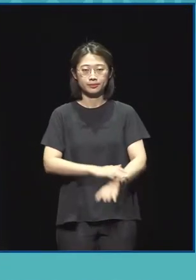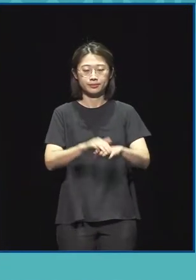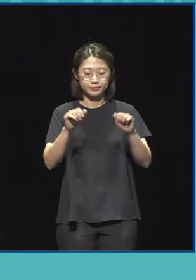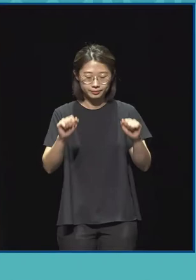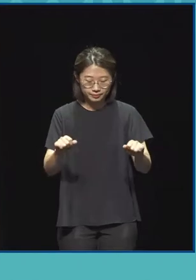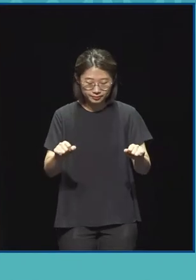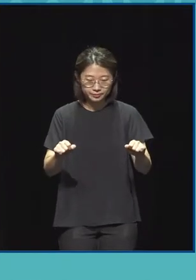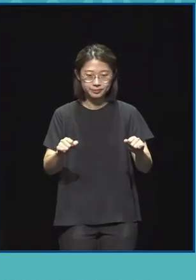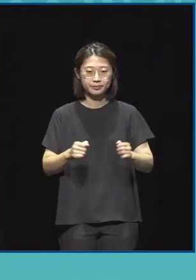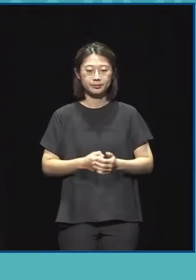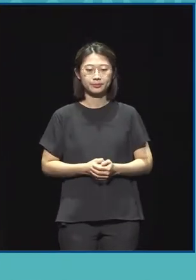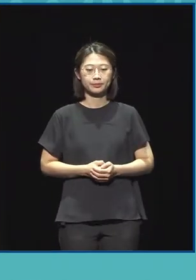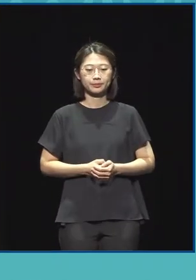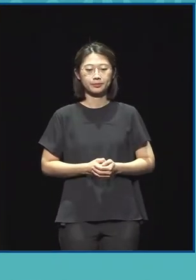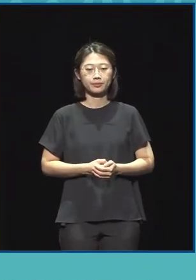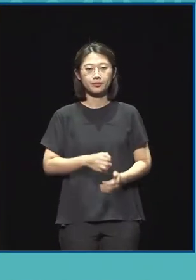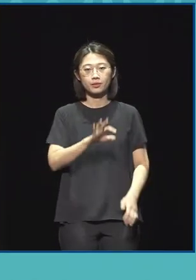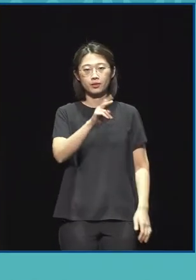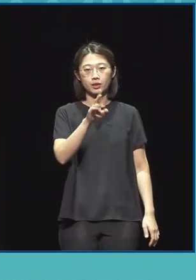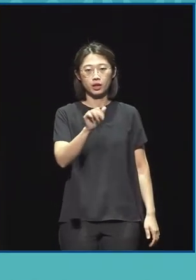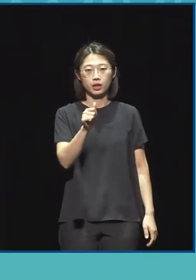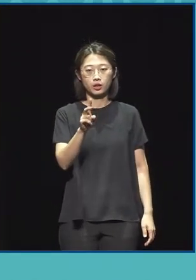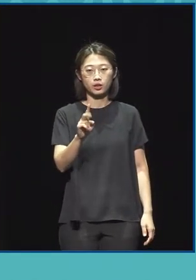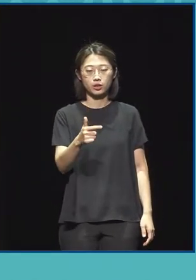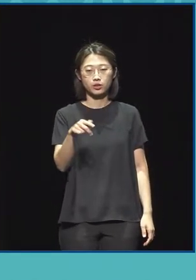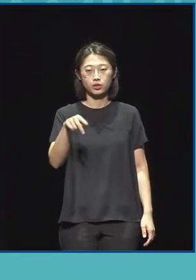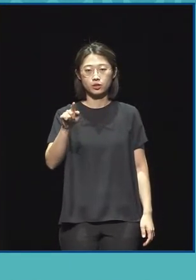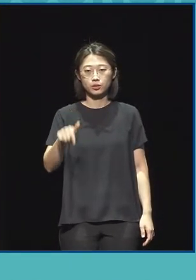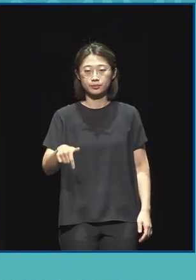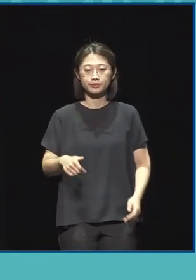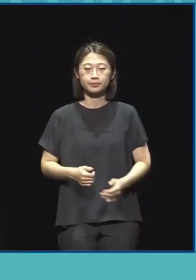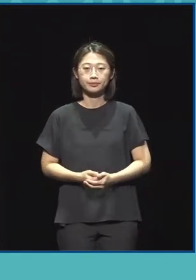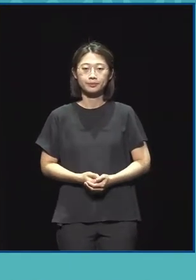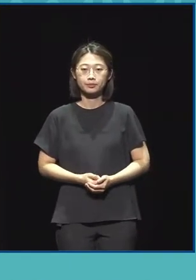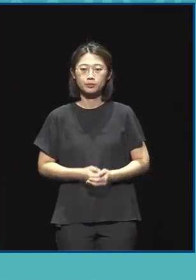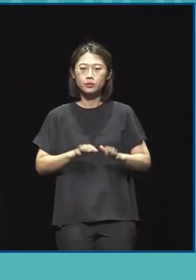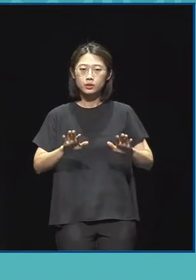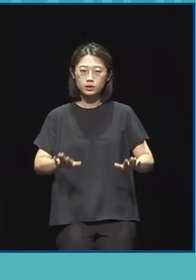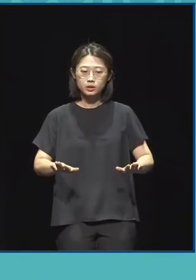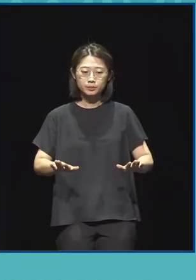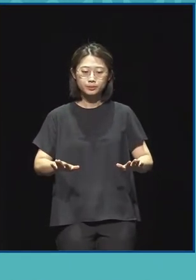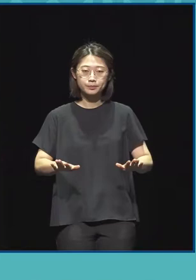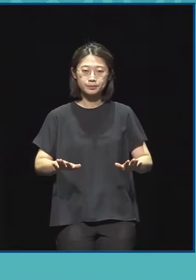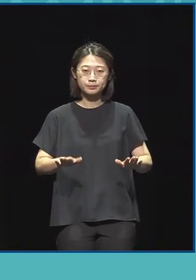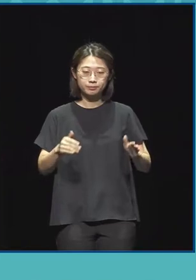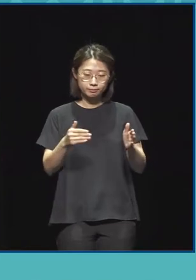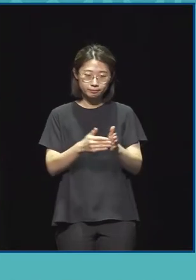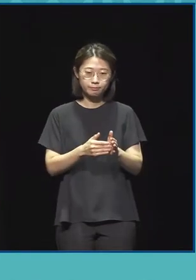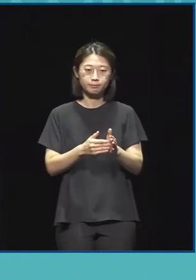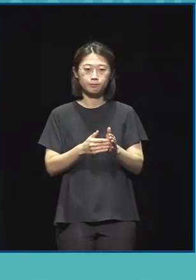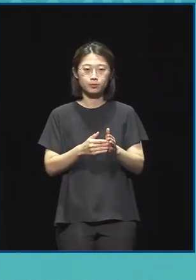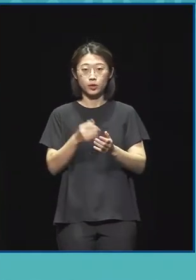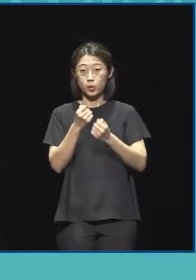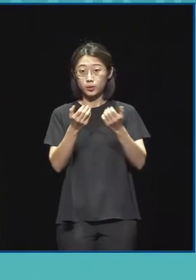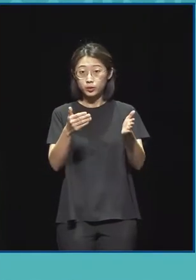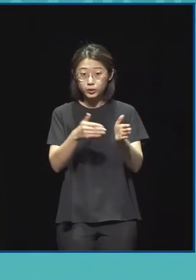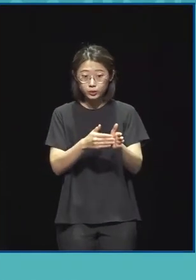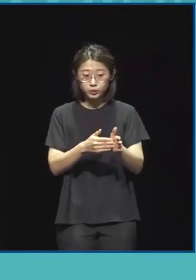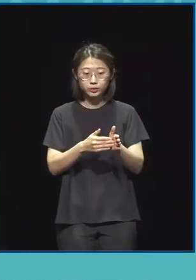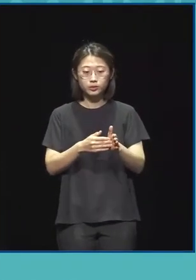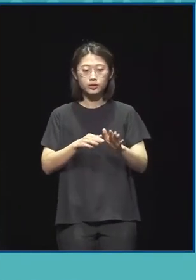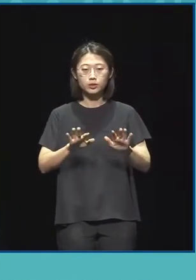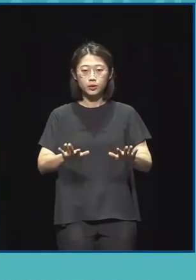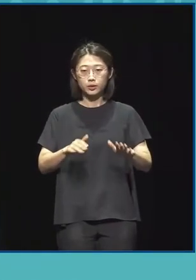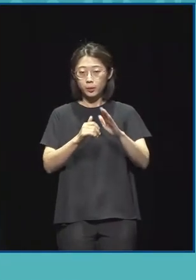안녕하세요 소개받은 지역협력부장 양상현황입니다 지금까지 청각지원 사업에 대해서도 설명을 드렸고 저희 이제